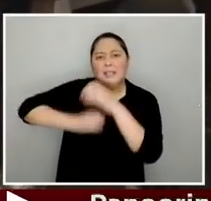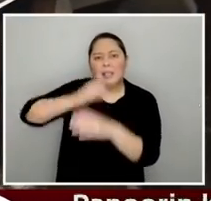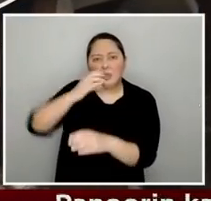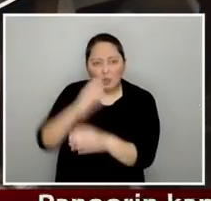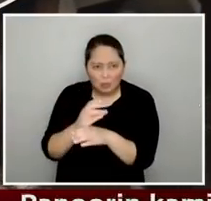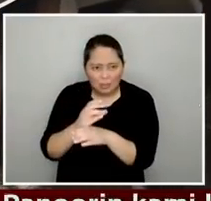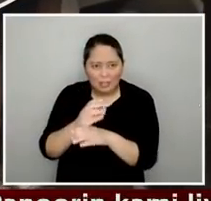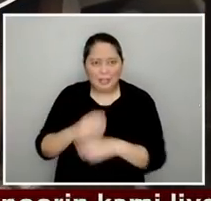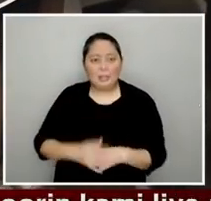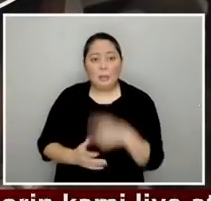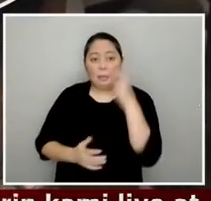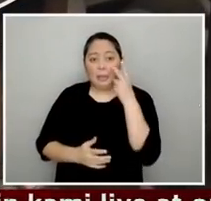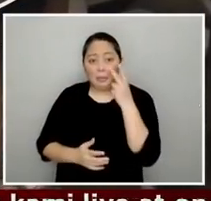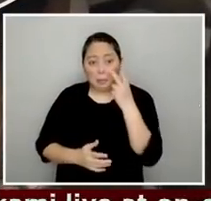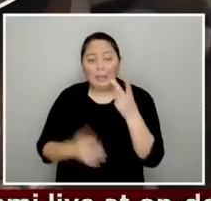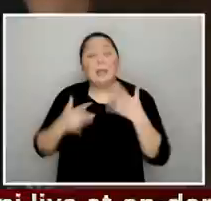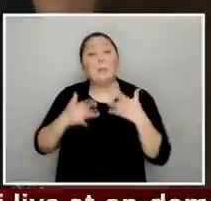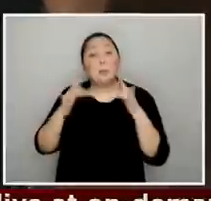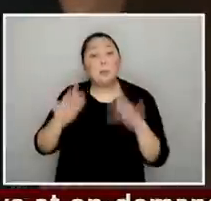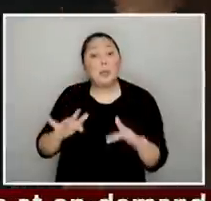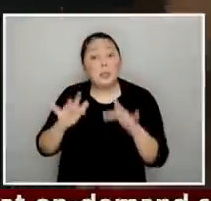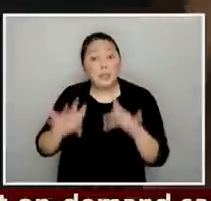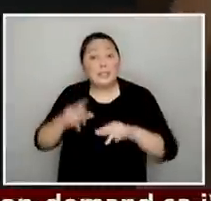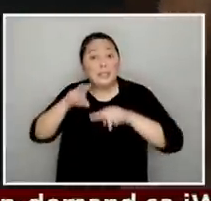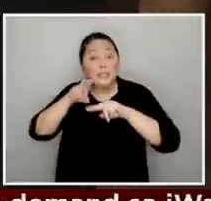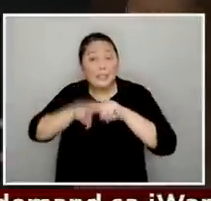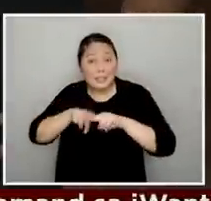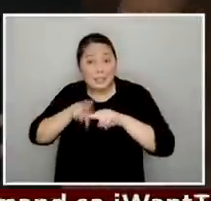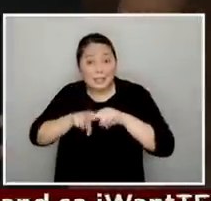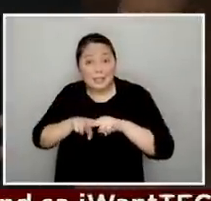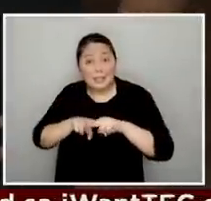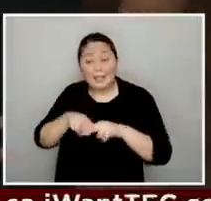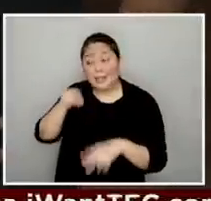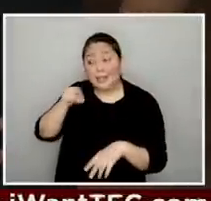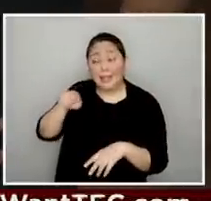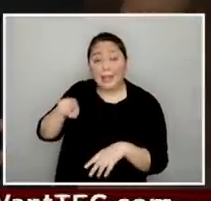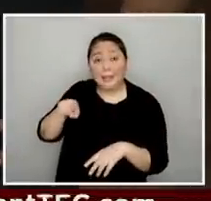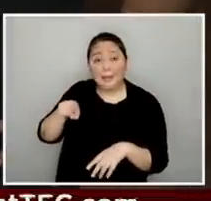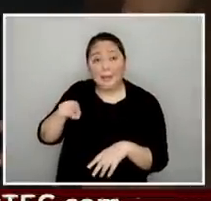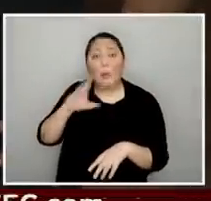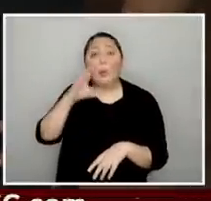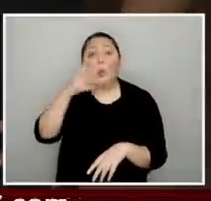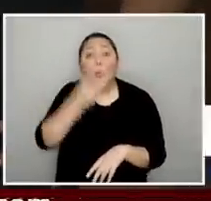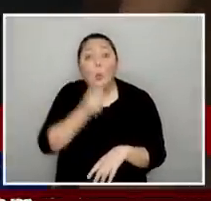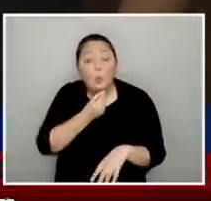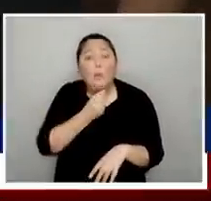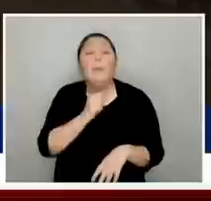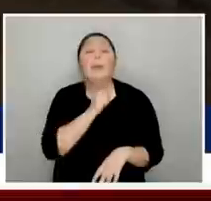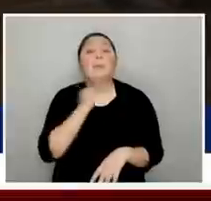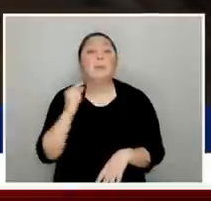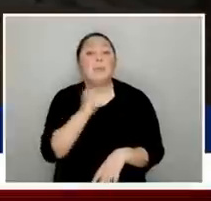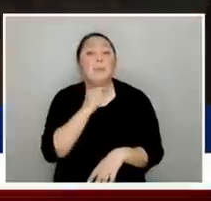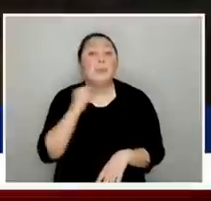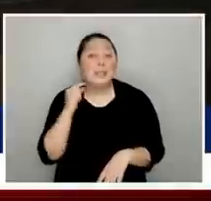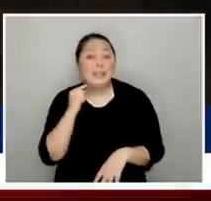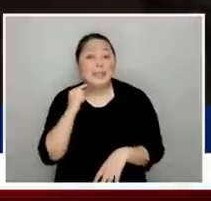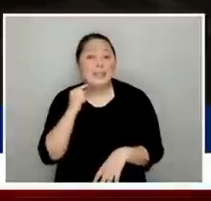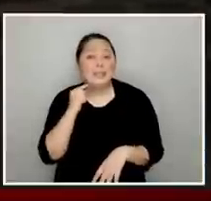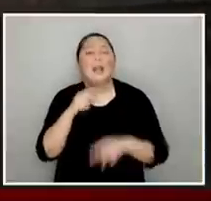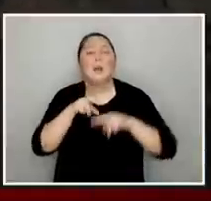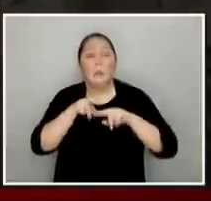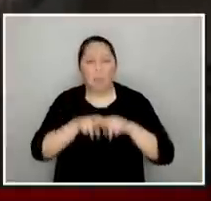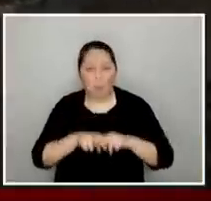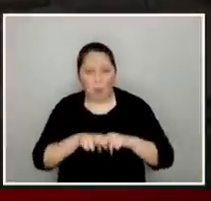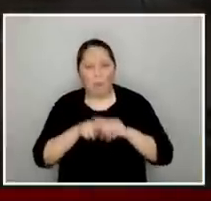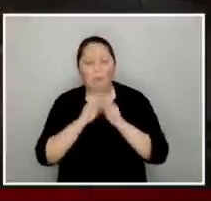na misericordia. So ito yung mga upuan kung saan umuupo ang mga fraile during prayers. Then may mga part ng